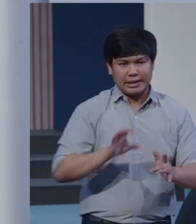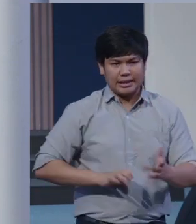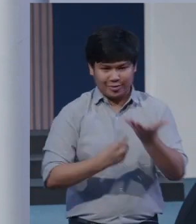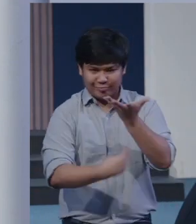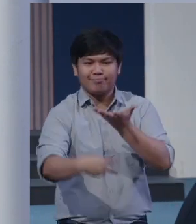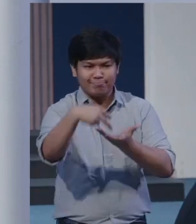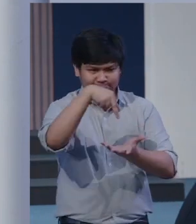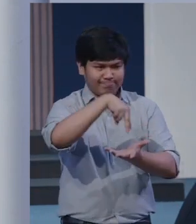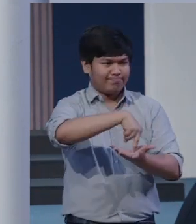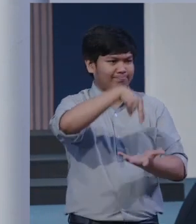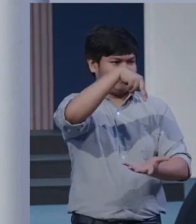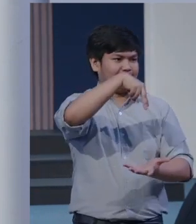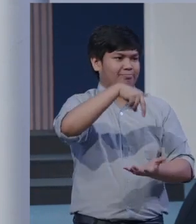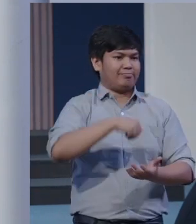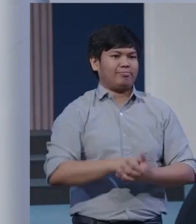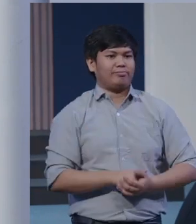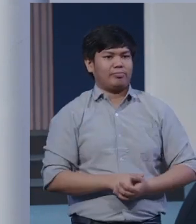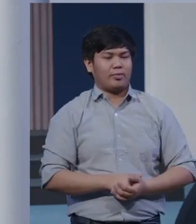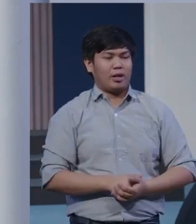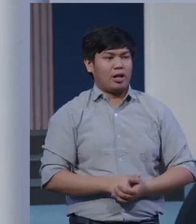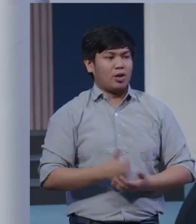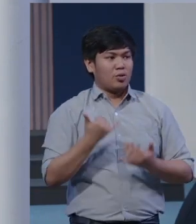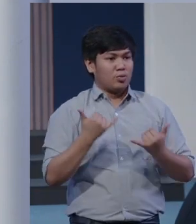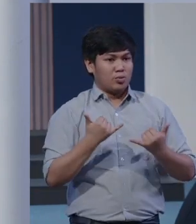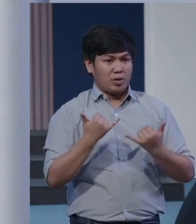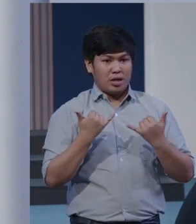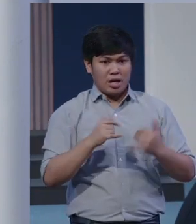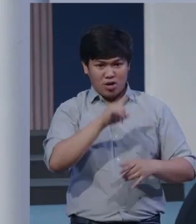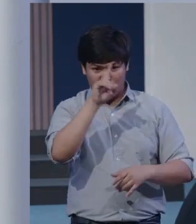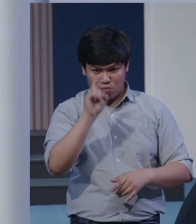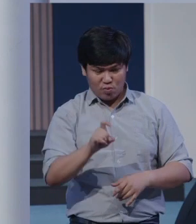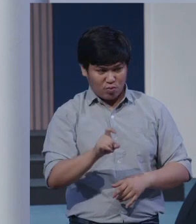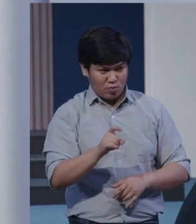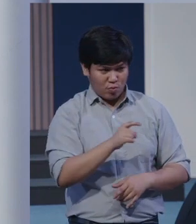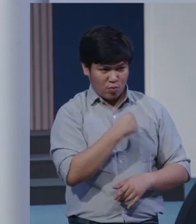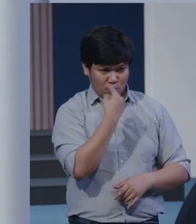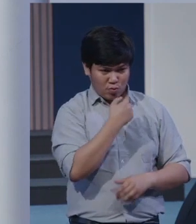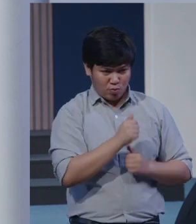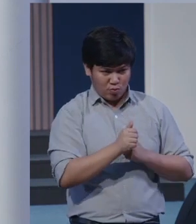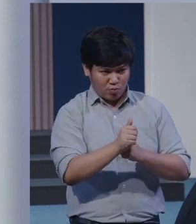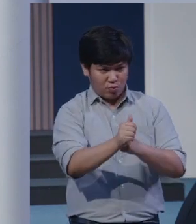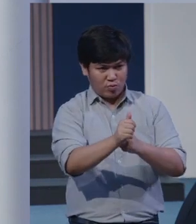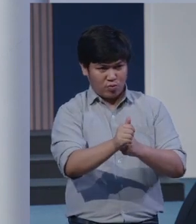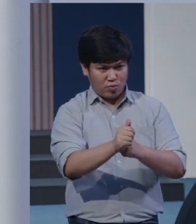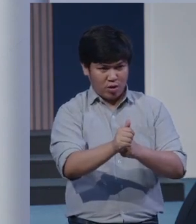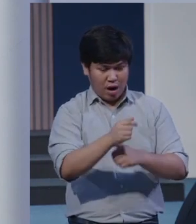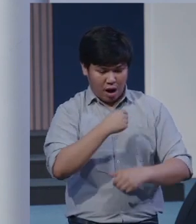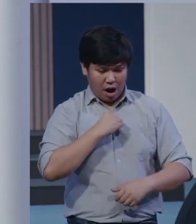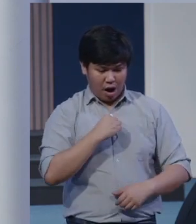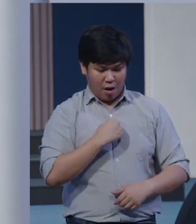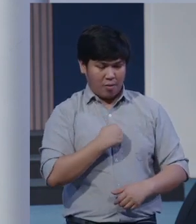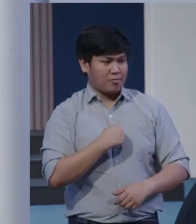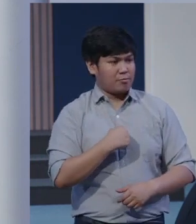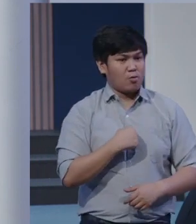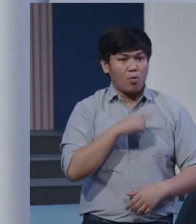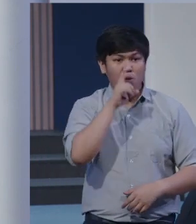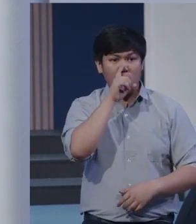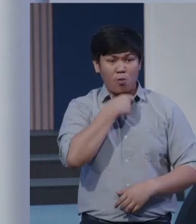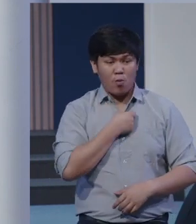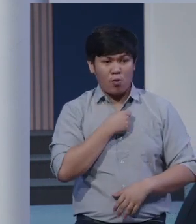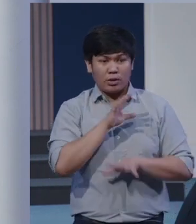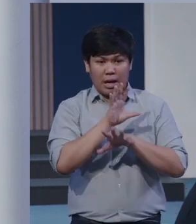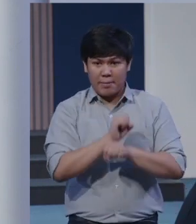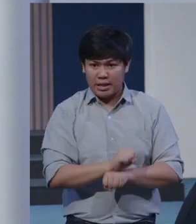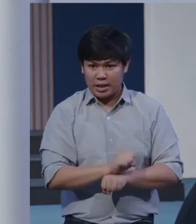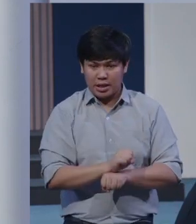Yun po ang nakikita natin dito that you have put the old s and its practices